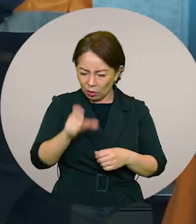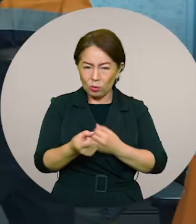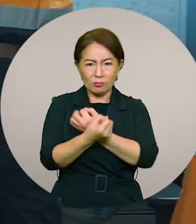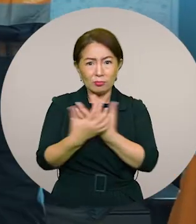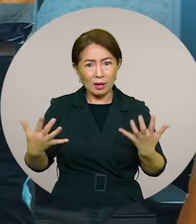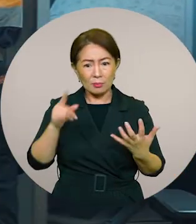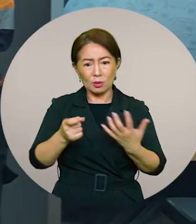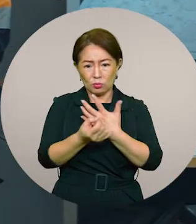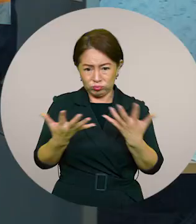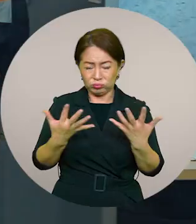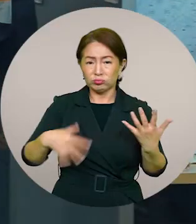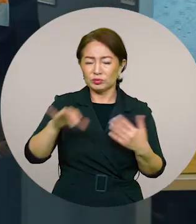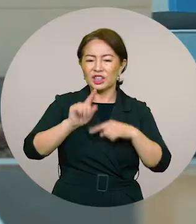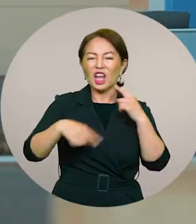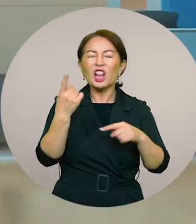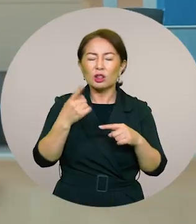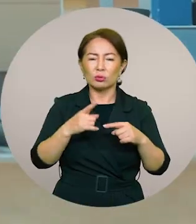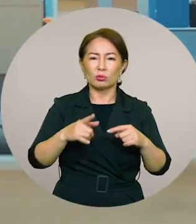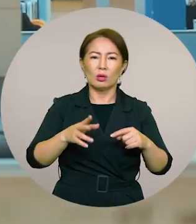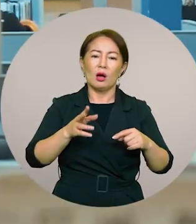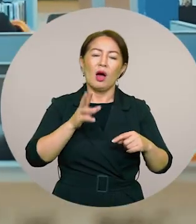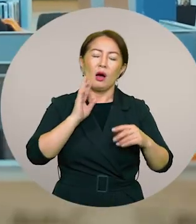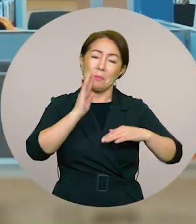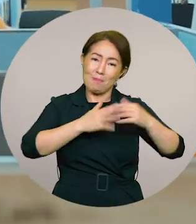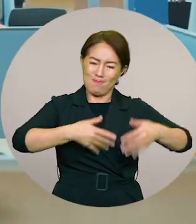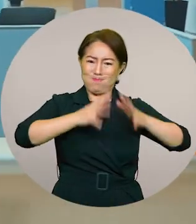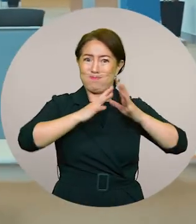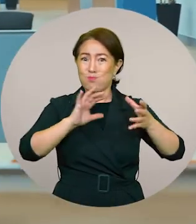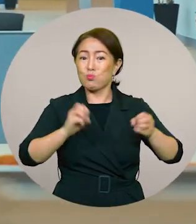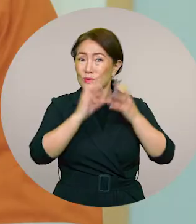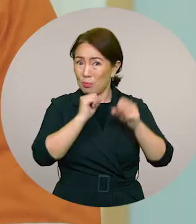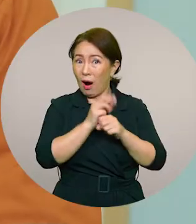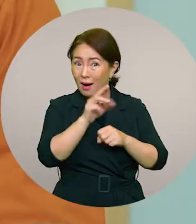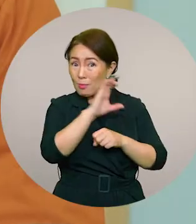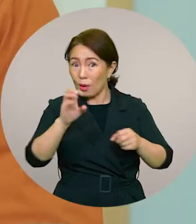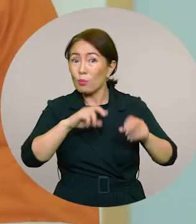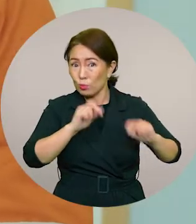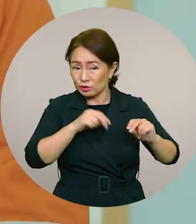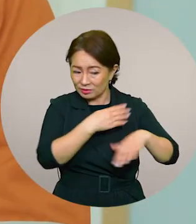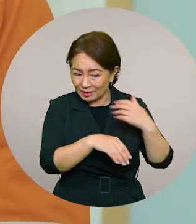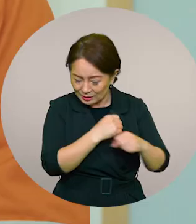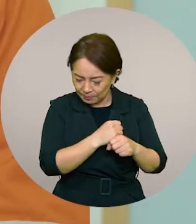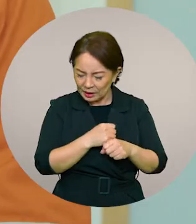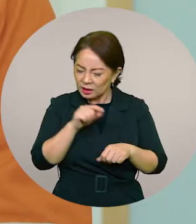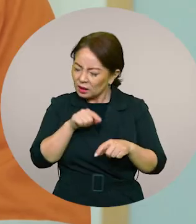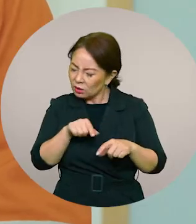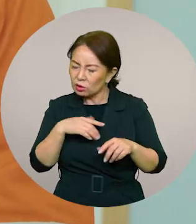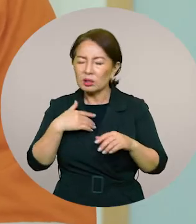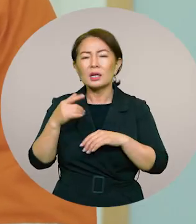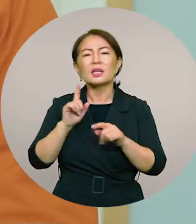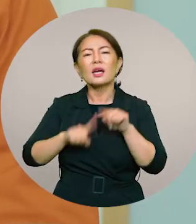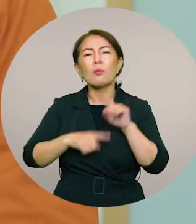хүнтэй ийм одоо илүү construction компани болж хувирж байгаа. Ингэснээр биднэрт ямар ур чадвар явж байгаа